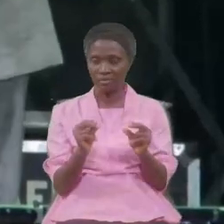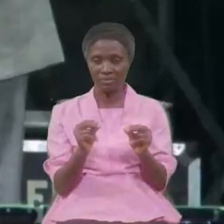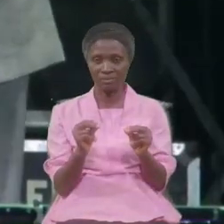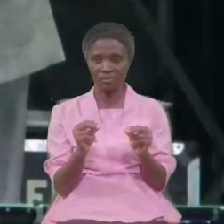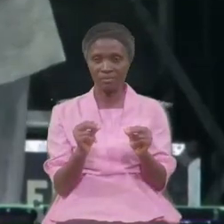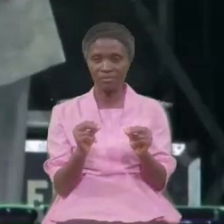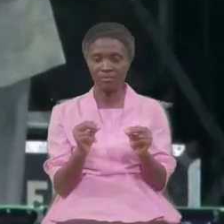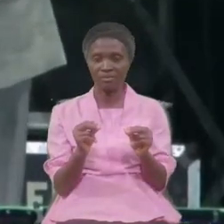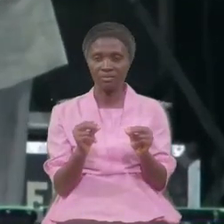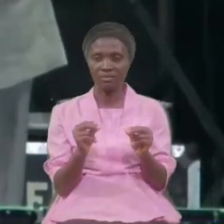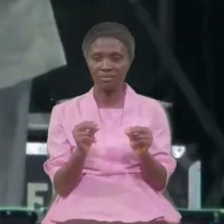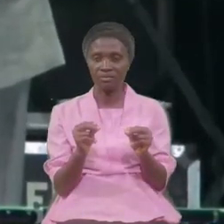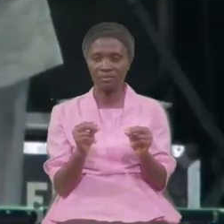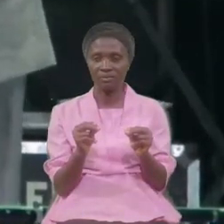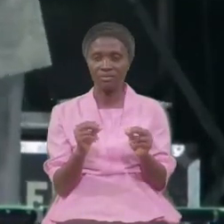Et cela ne vient pas de vous.